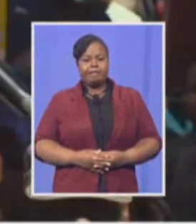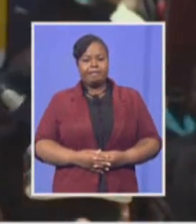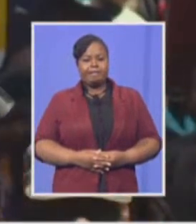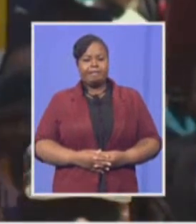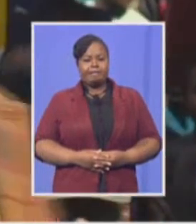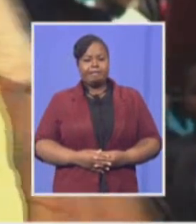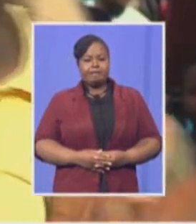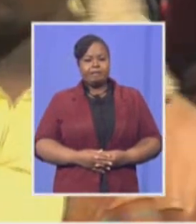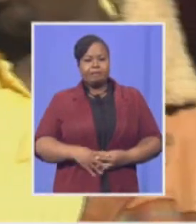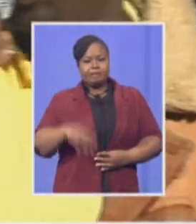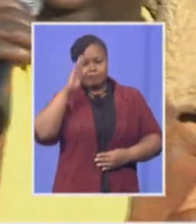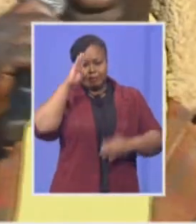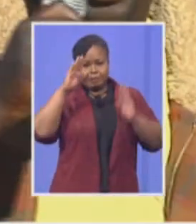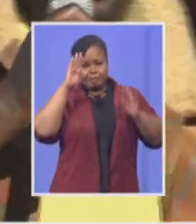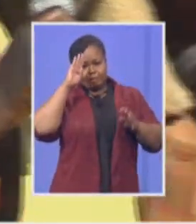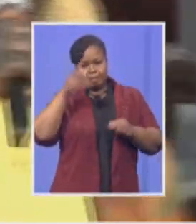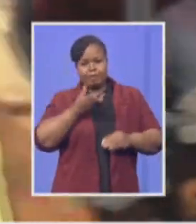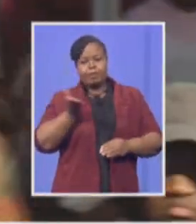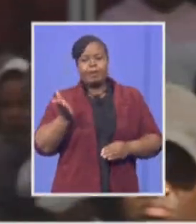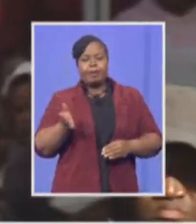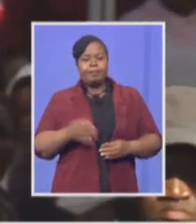Sanibonani ngibingelela wonke umuntu okhona.